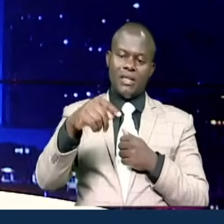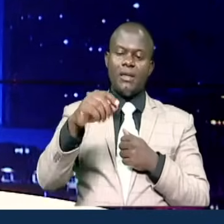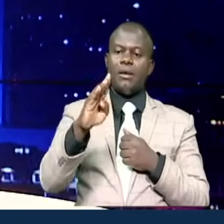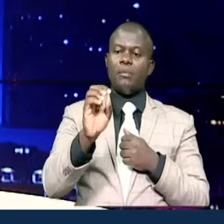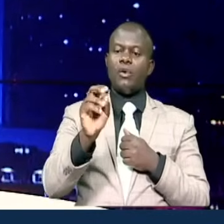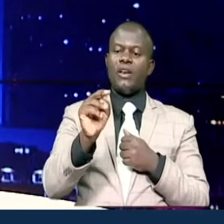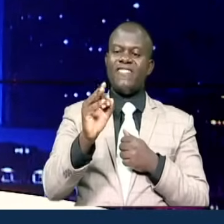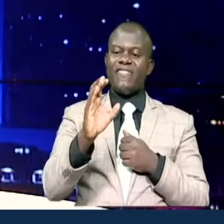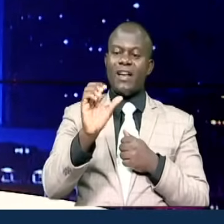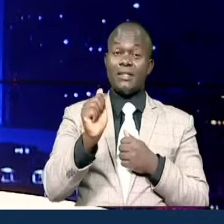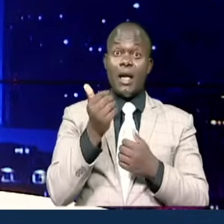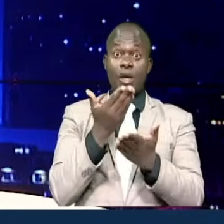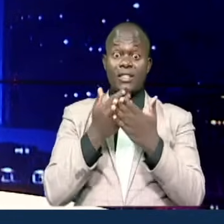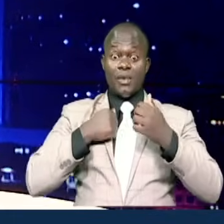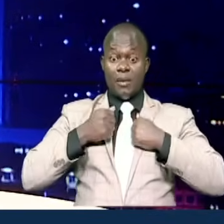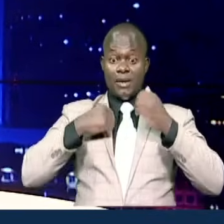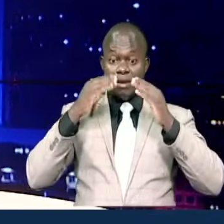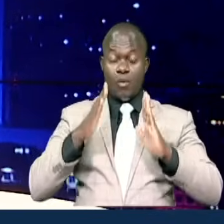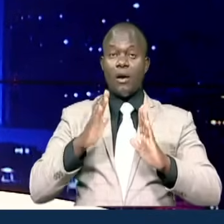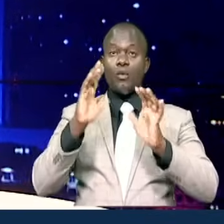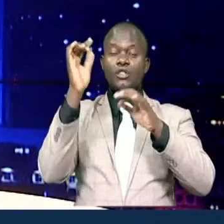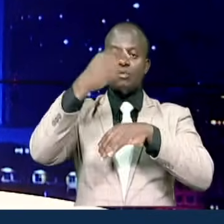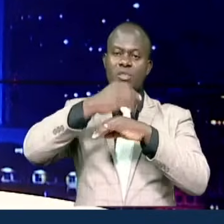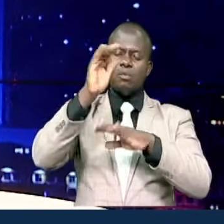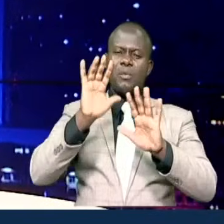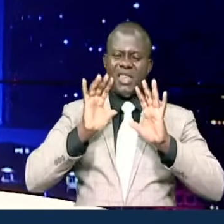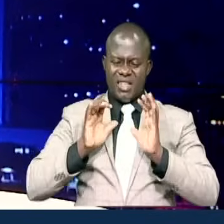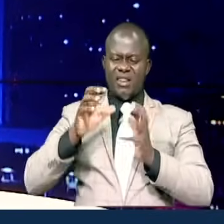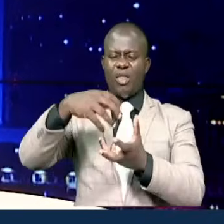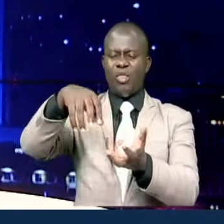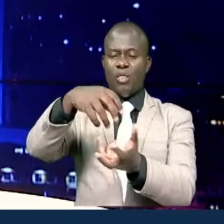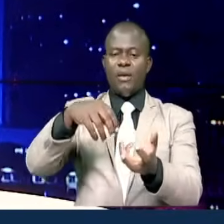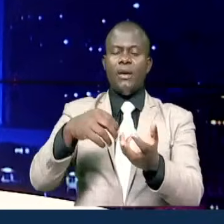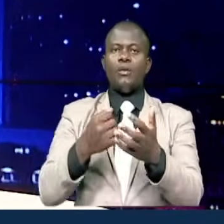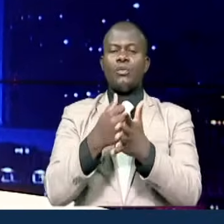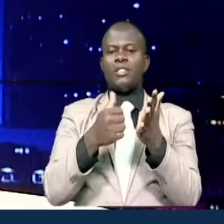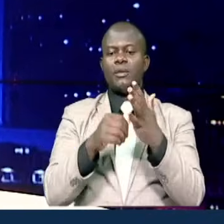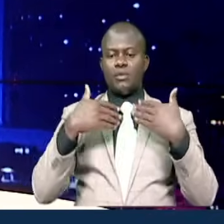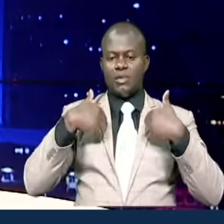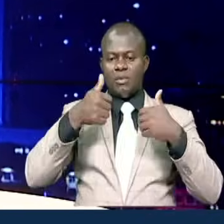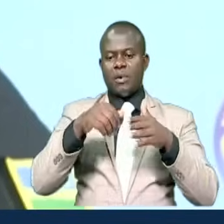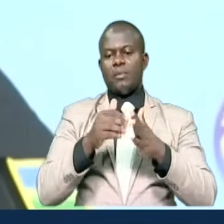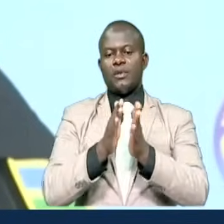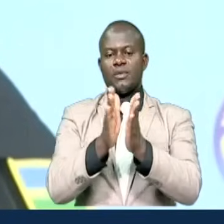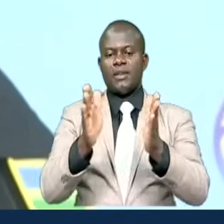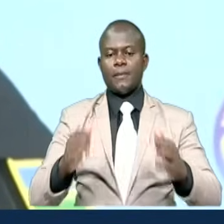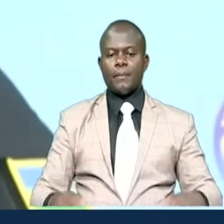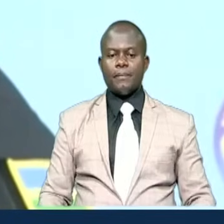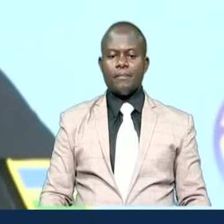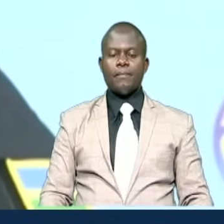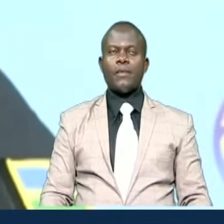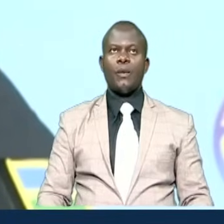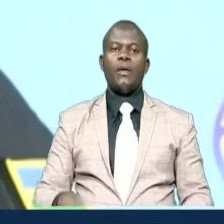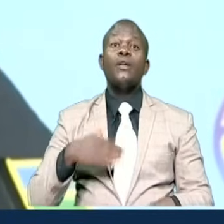abanyarwanda kwizihiza iminsi mikuru ariko birinda icyahungabanya umutekano n'ubuzima bwabo muri rusange turifuza ko buri kintu